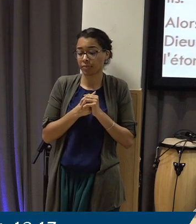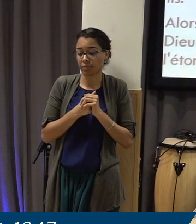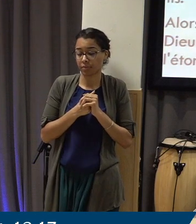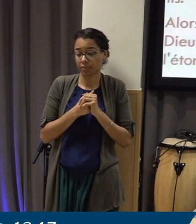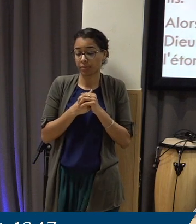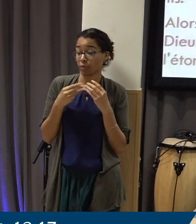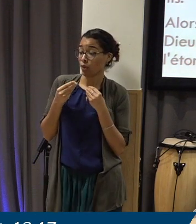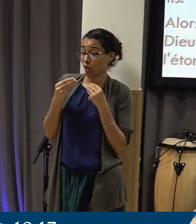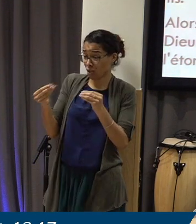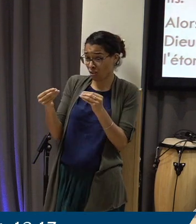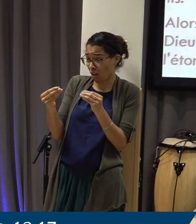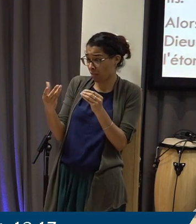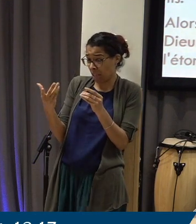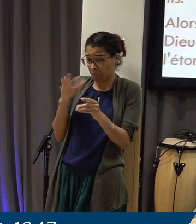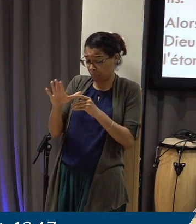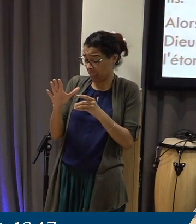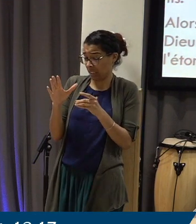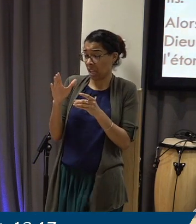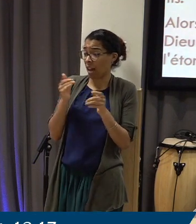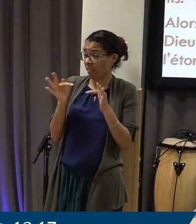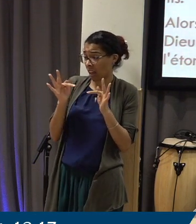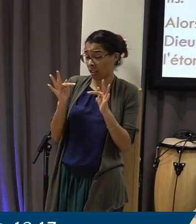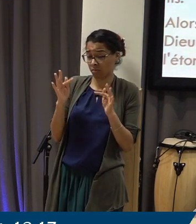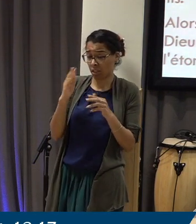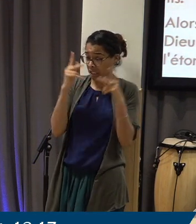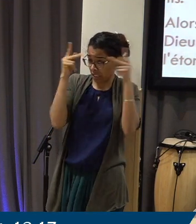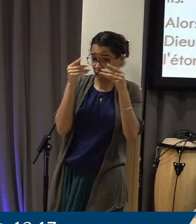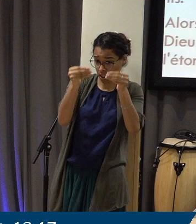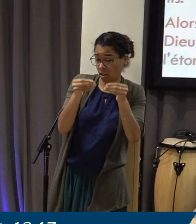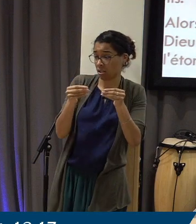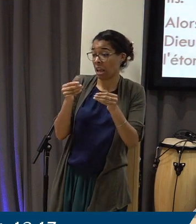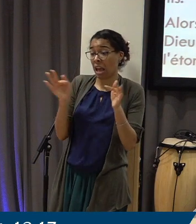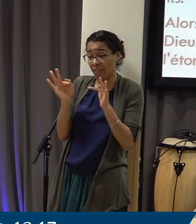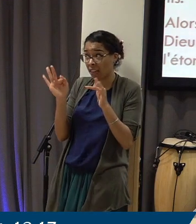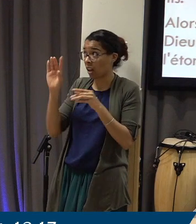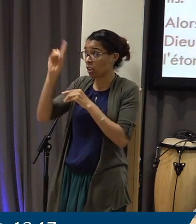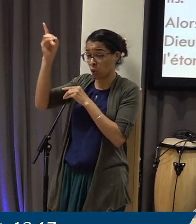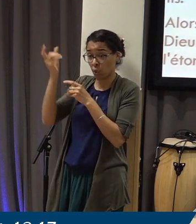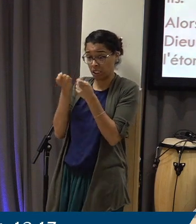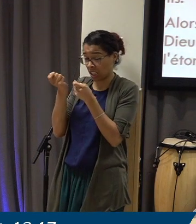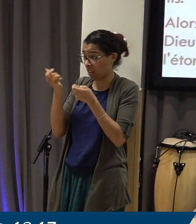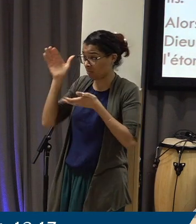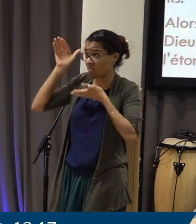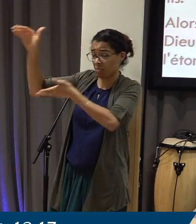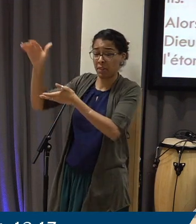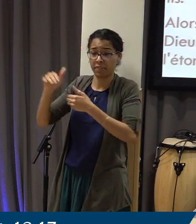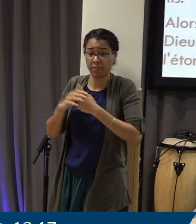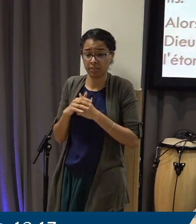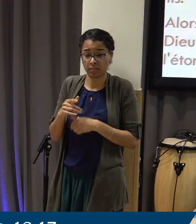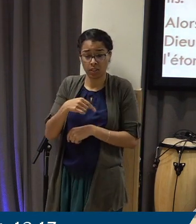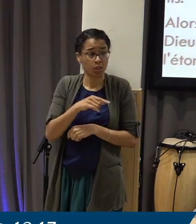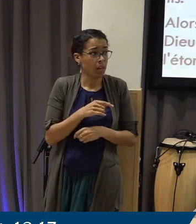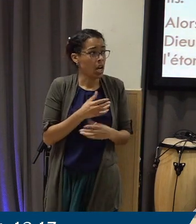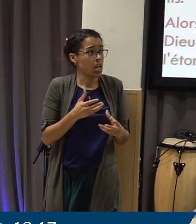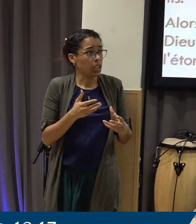à César ce qui est à César et à Dieu ce qui est à Dieu. » Et ils furent à son